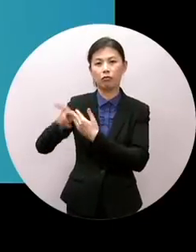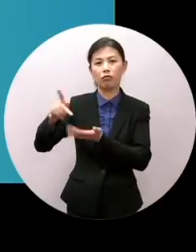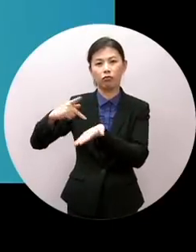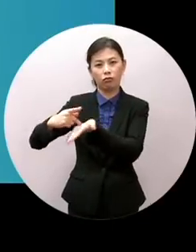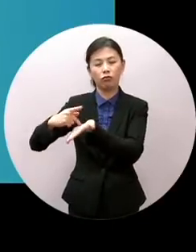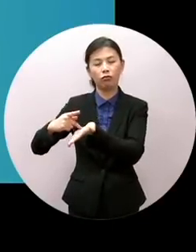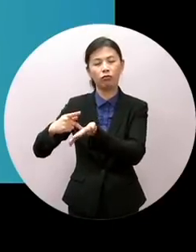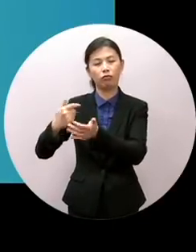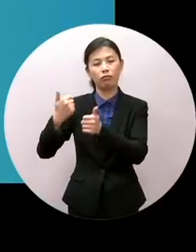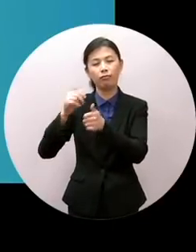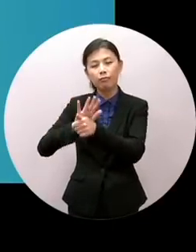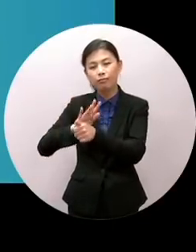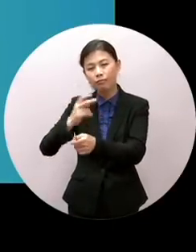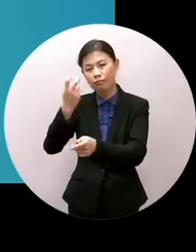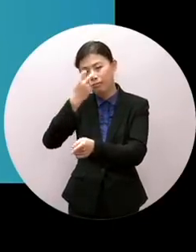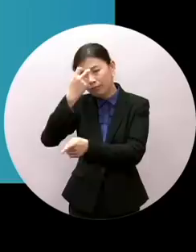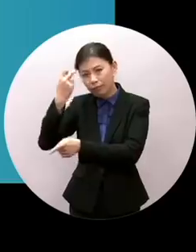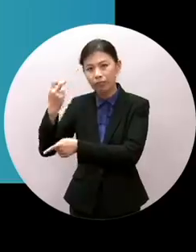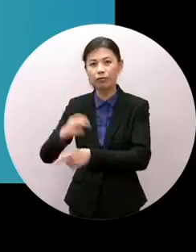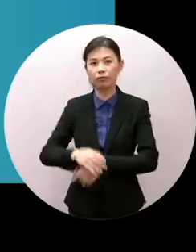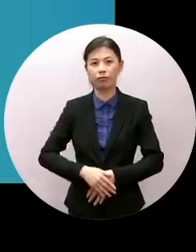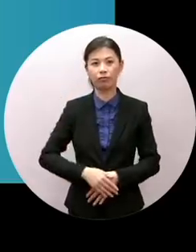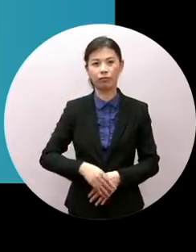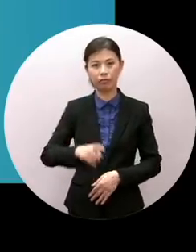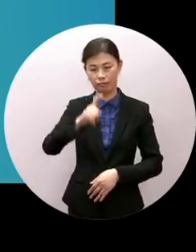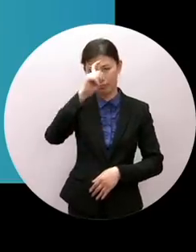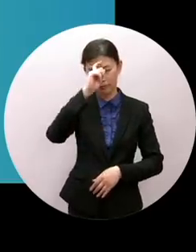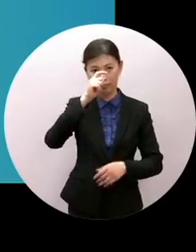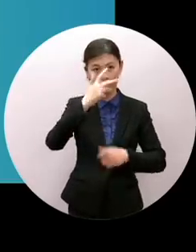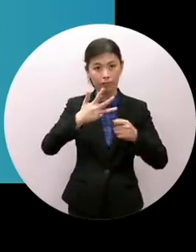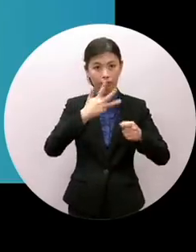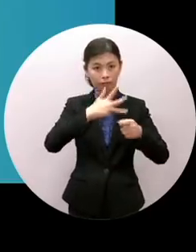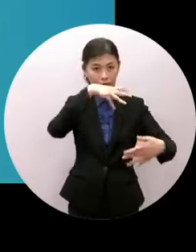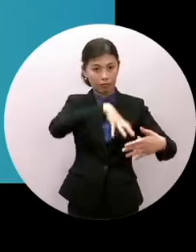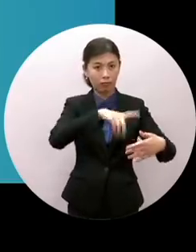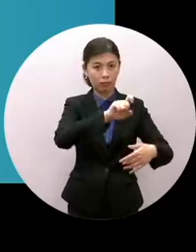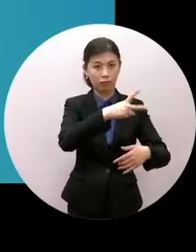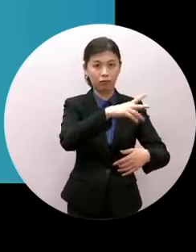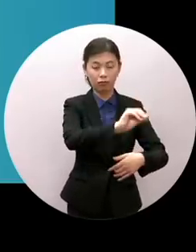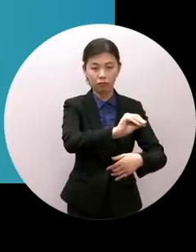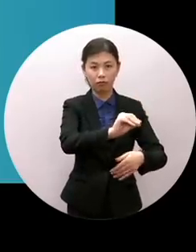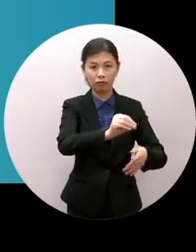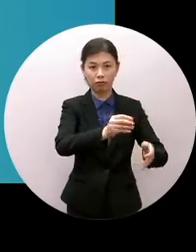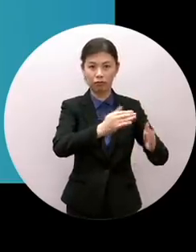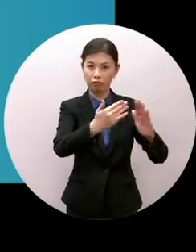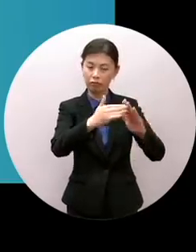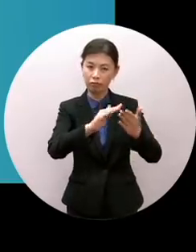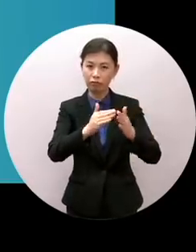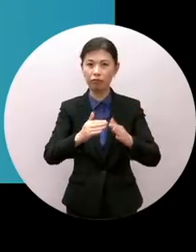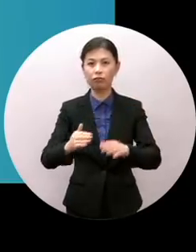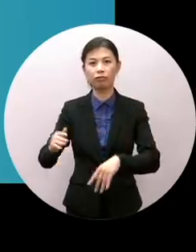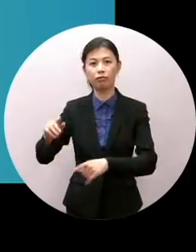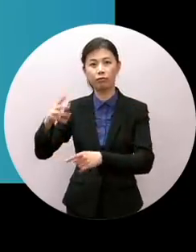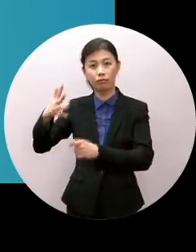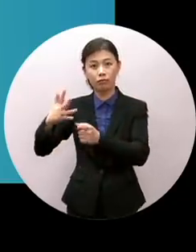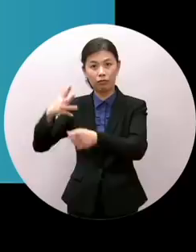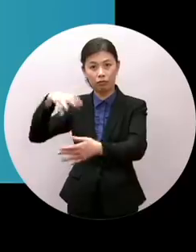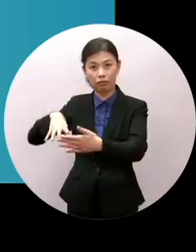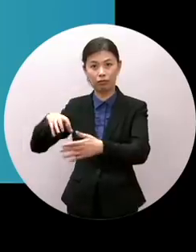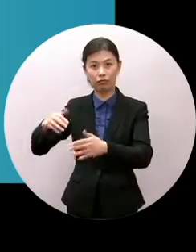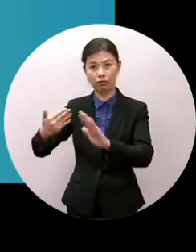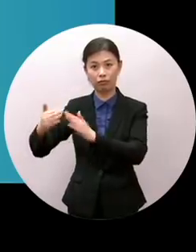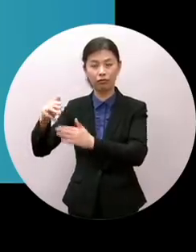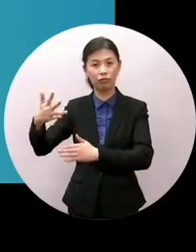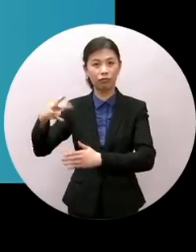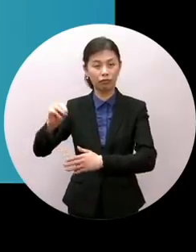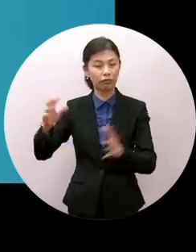社会住宅预计在8年内完成12万户，包租代管预计在8年内包8万户，加起